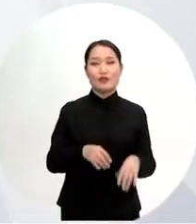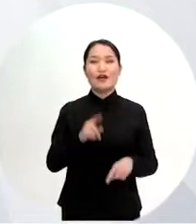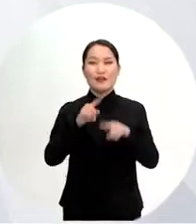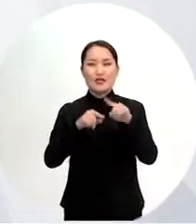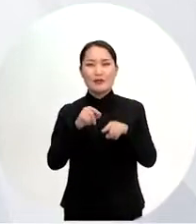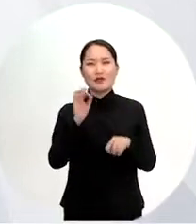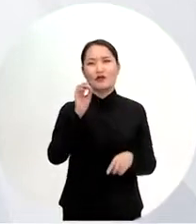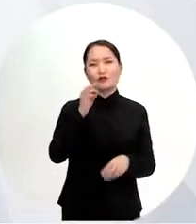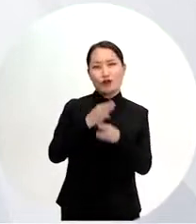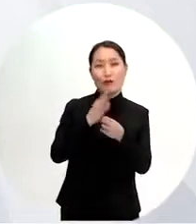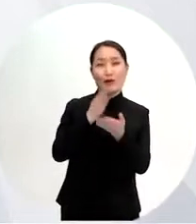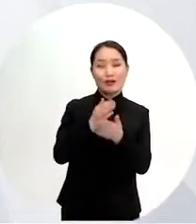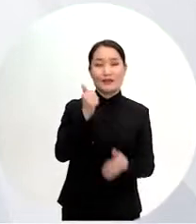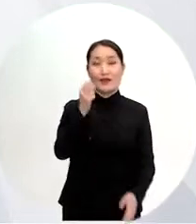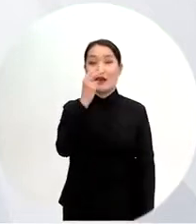тогтол ажиглагдж байна вэ?